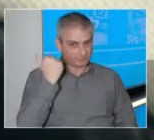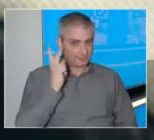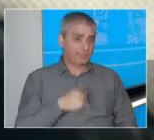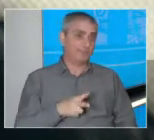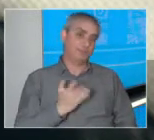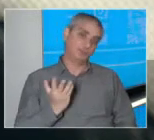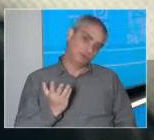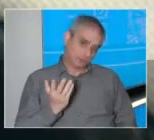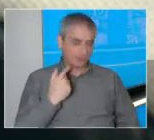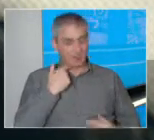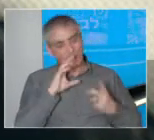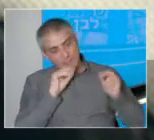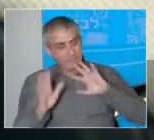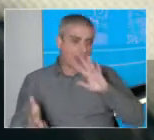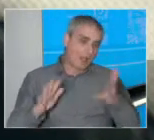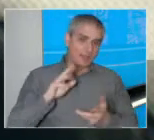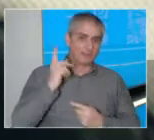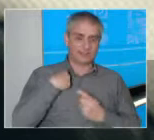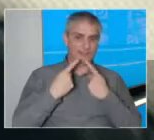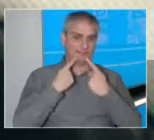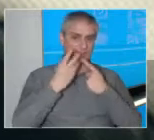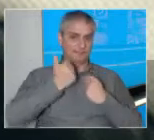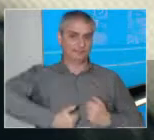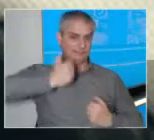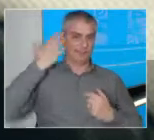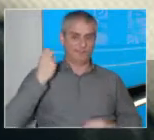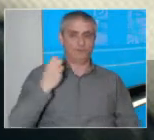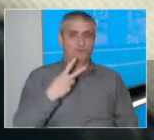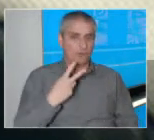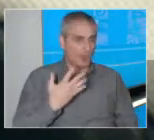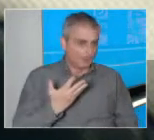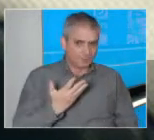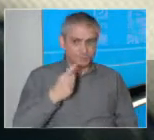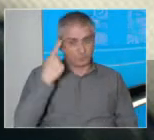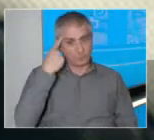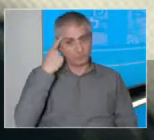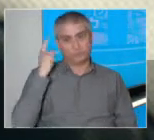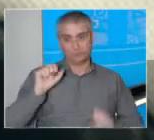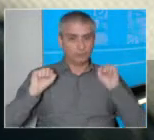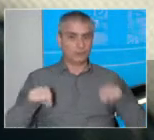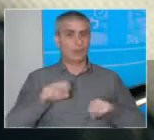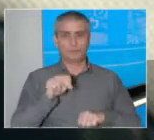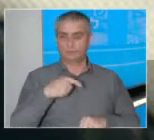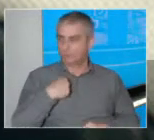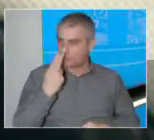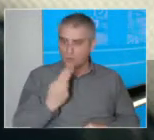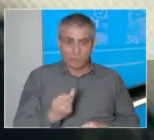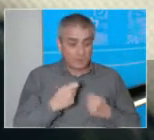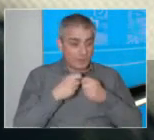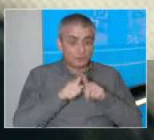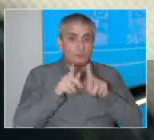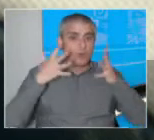אפשר להתבלבל, גם הייתה לי שיחה עם השר לפני כשבועיים, הוא חשב שהוא שולט בעניינים. אנחנו רואים שבגופים